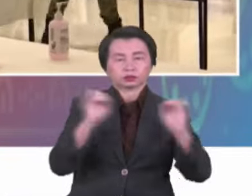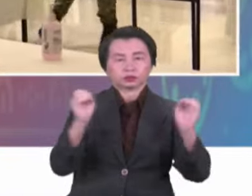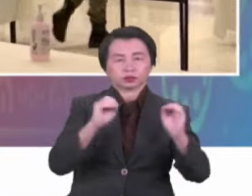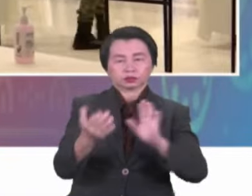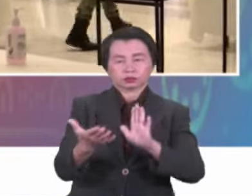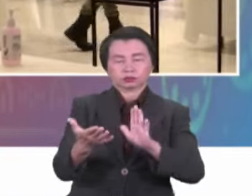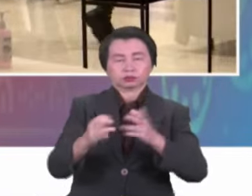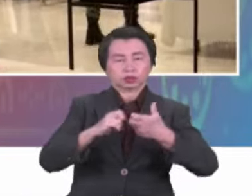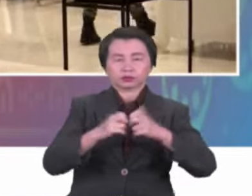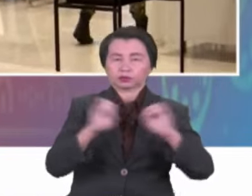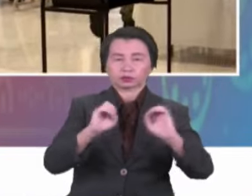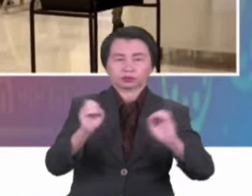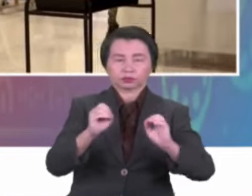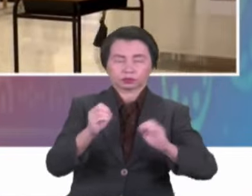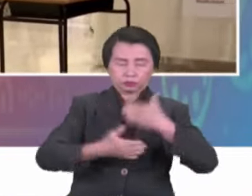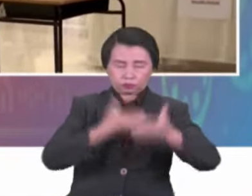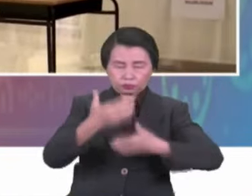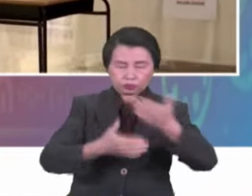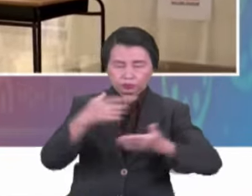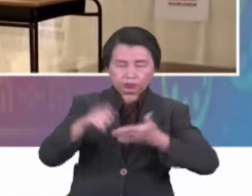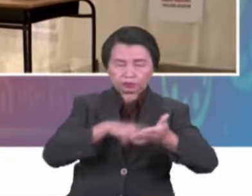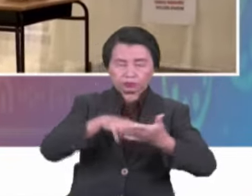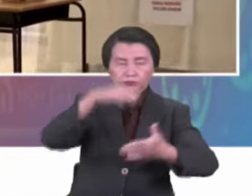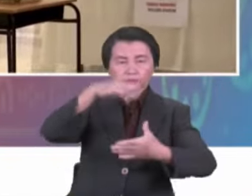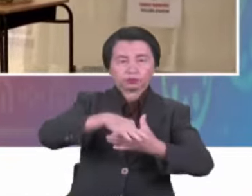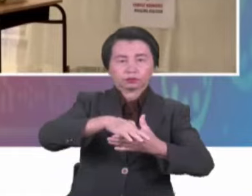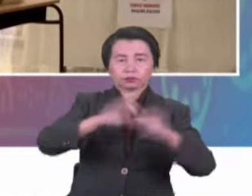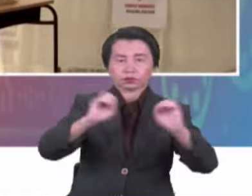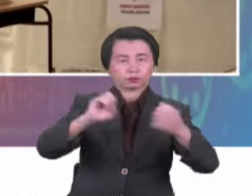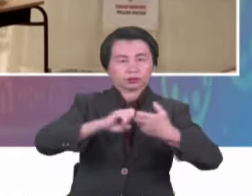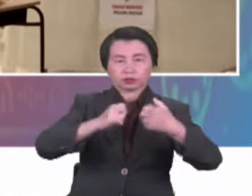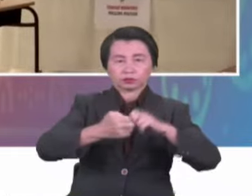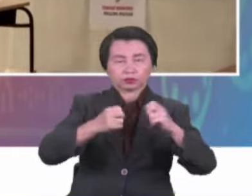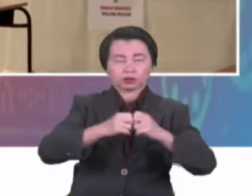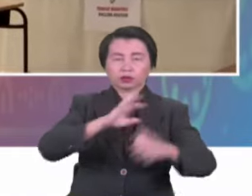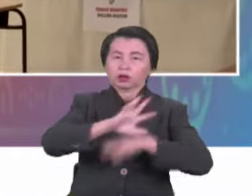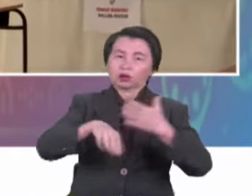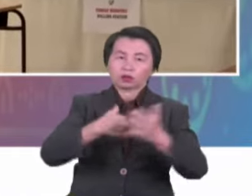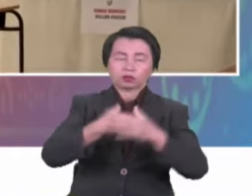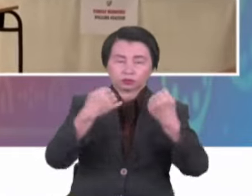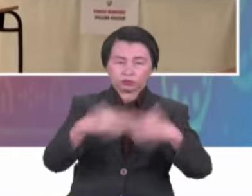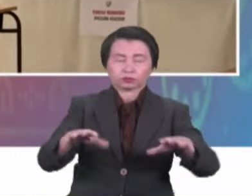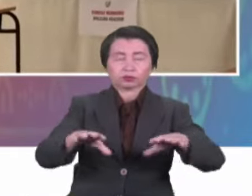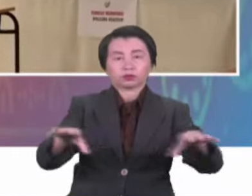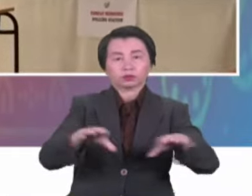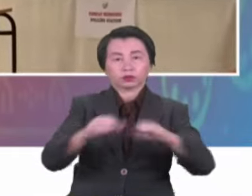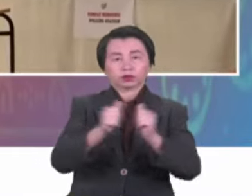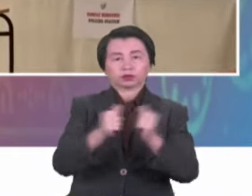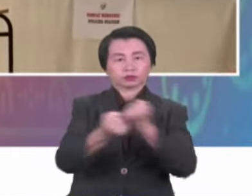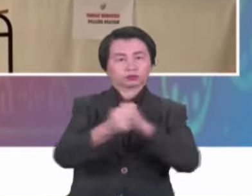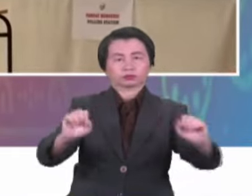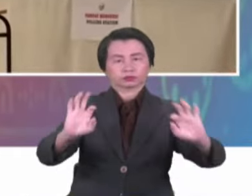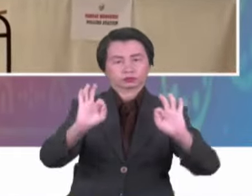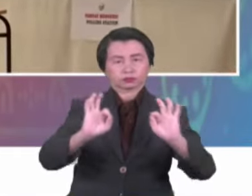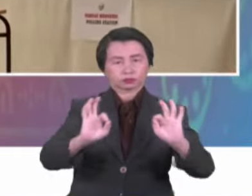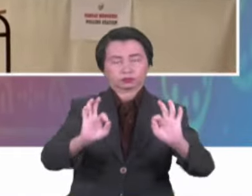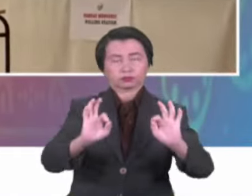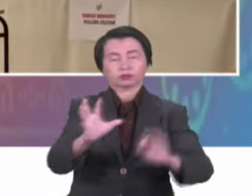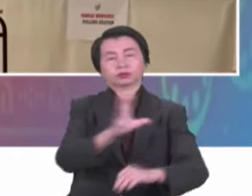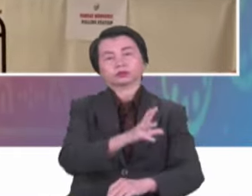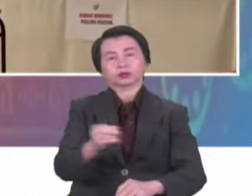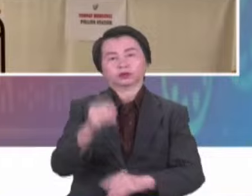semasa proses pengundian berjalan, dan semuanya kita telah lakukan dengan persiapan yang rapi.